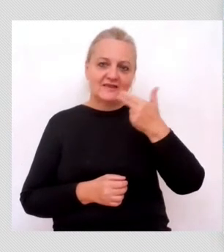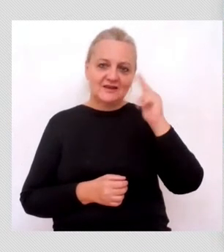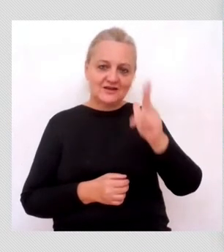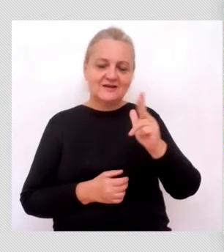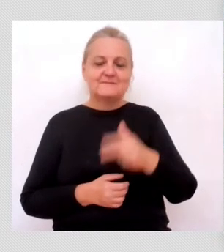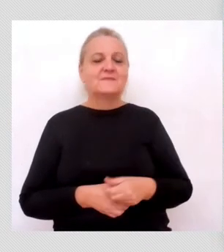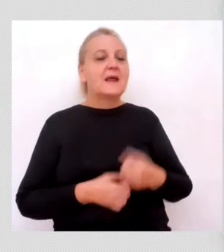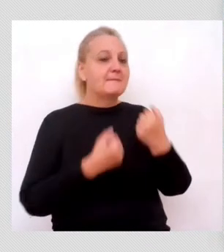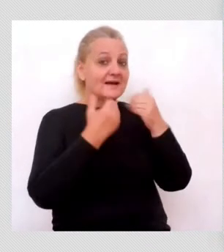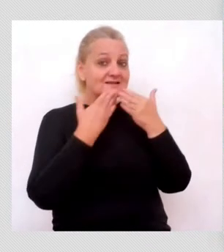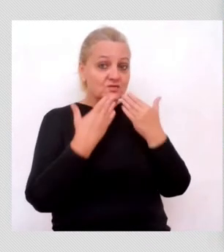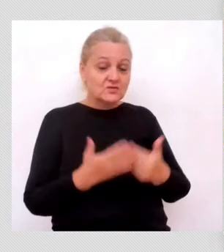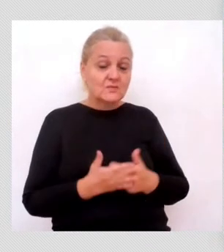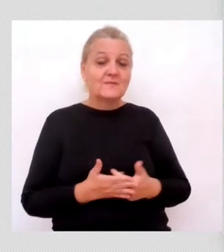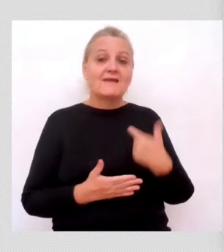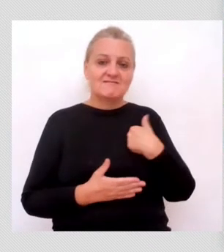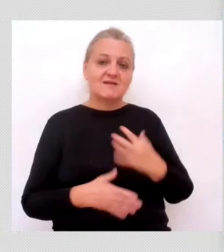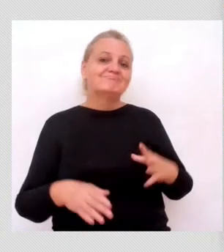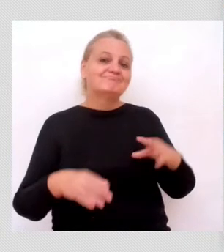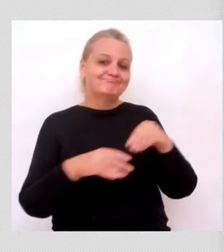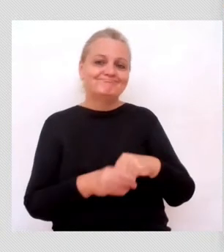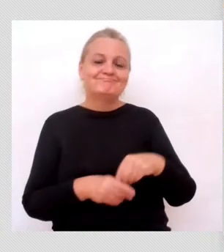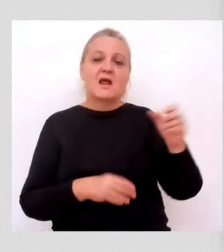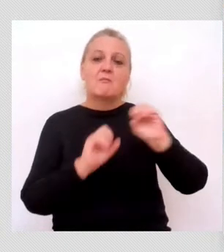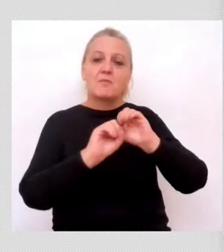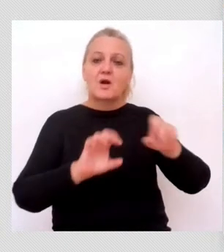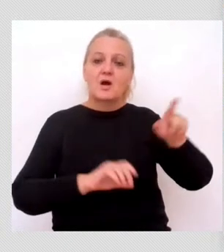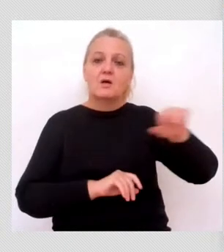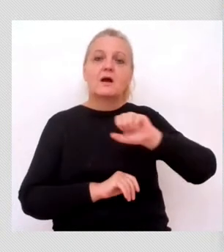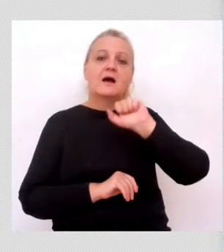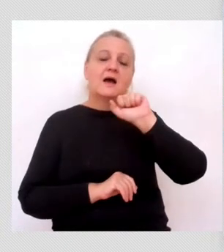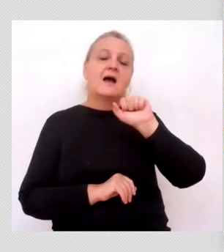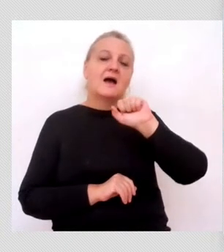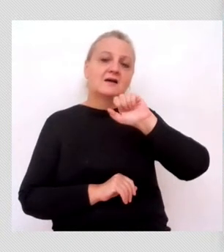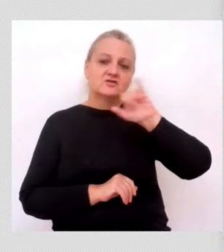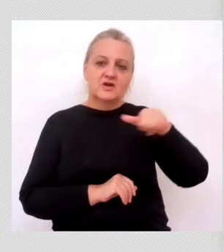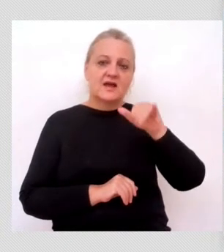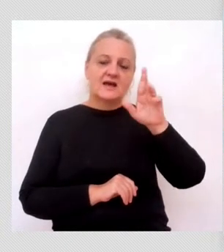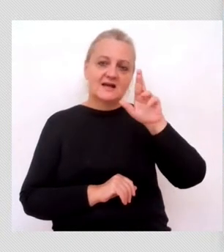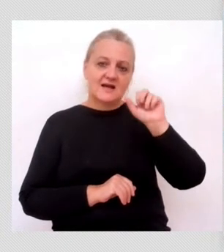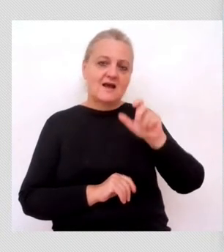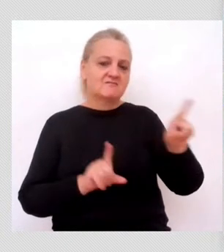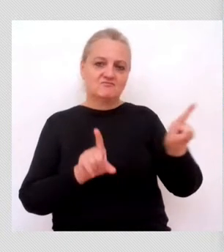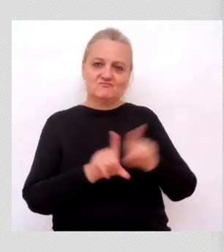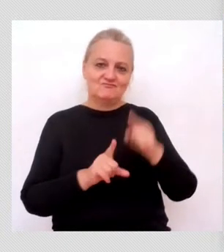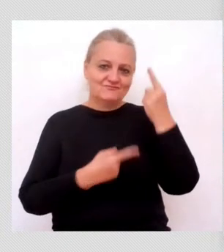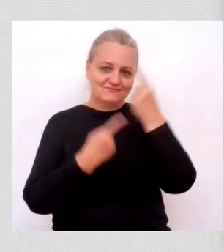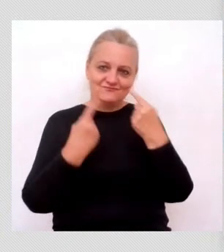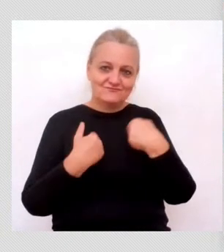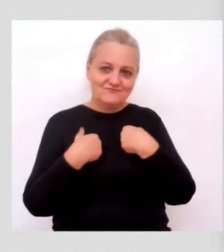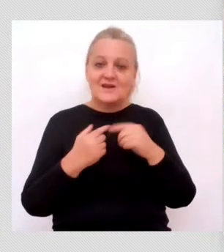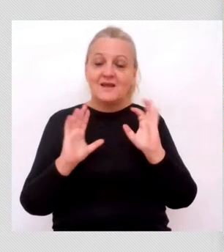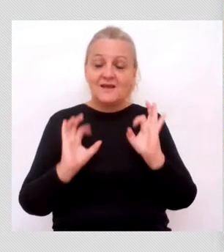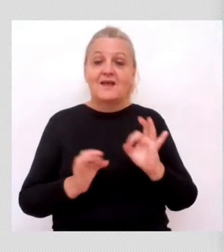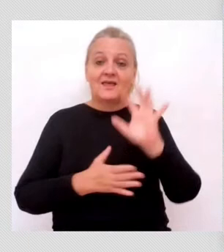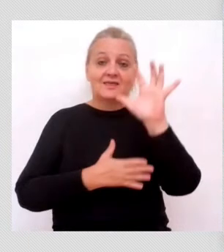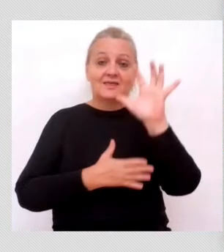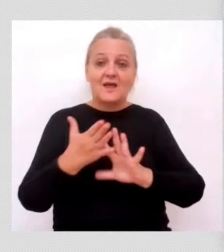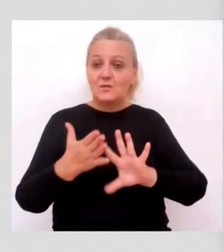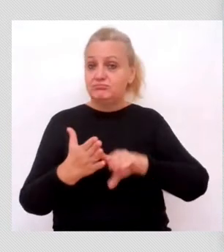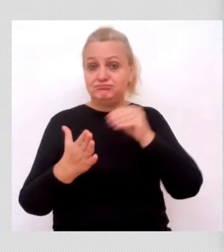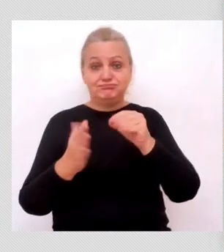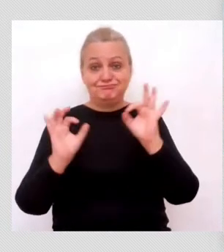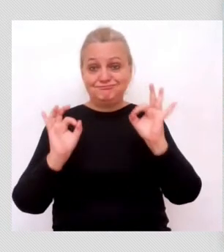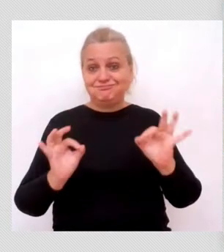dziękuję. Ja się przyłączam do tego głosu profesora Andrzeja Rycharda, że tekst jest bardzo wyczerpujący i